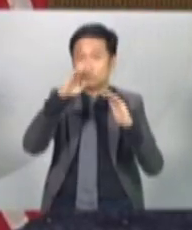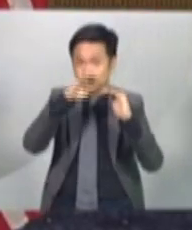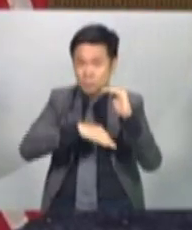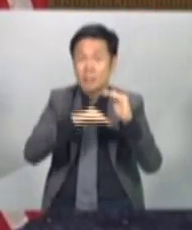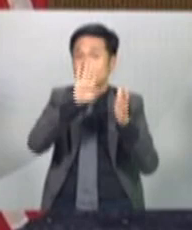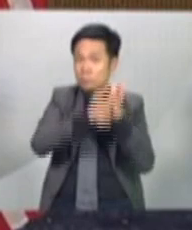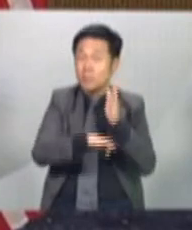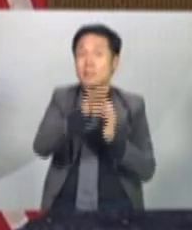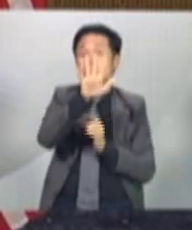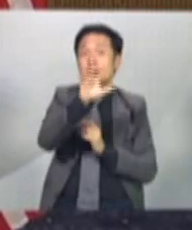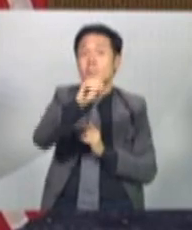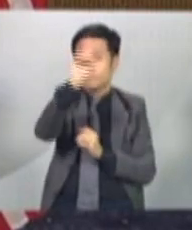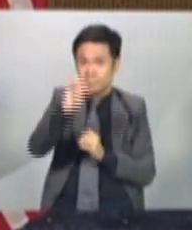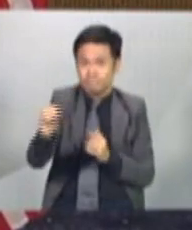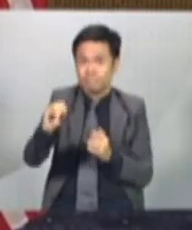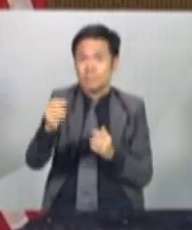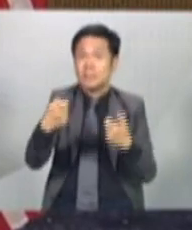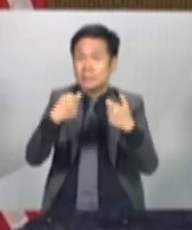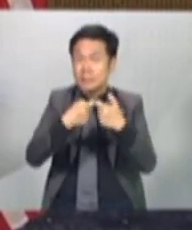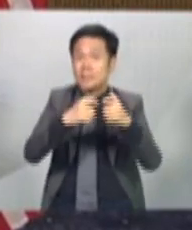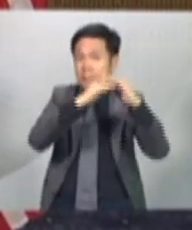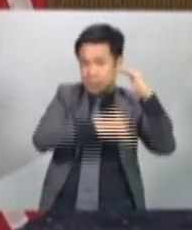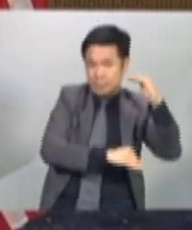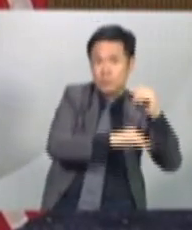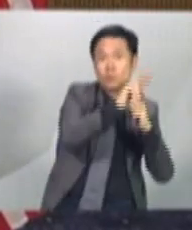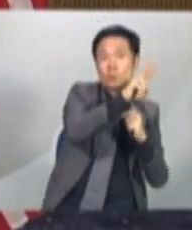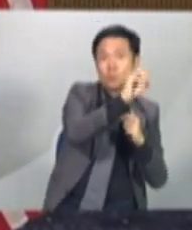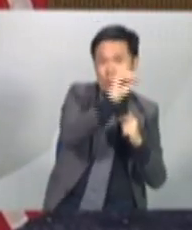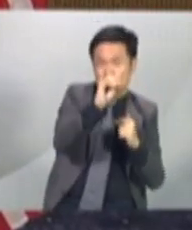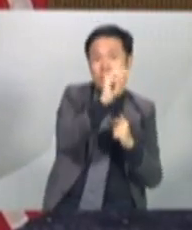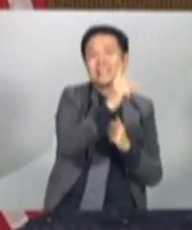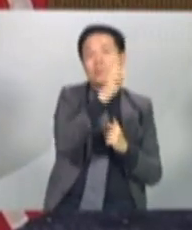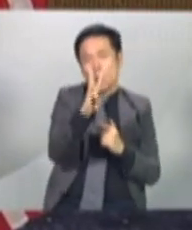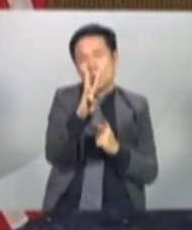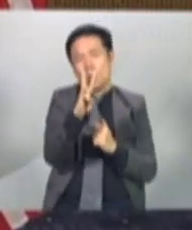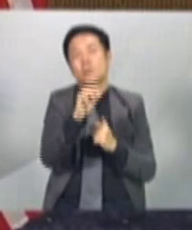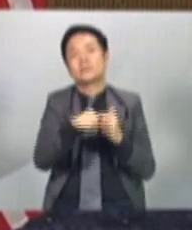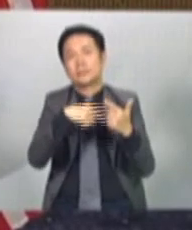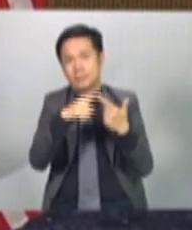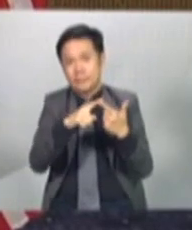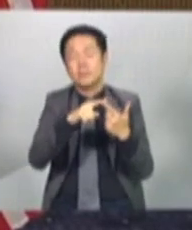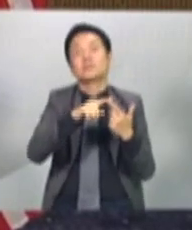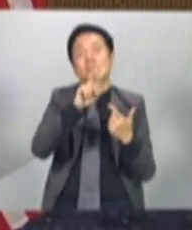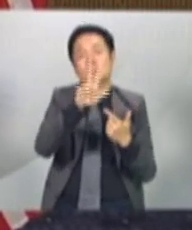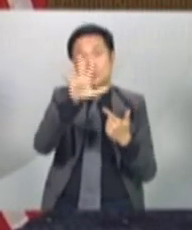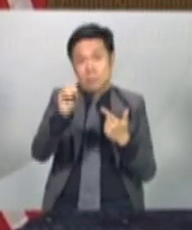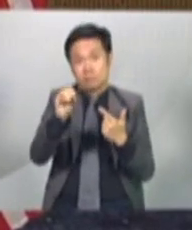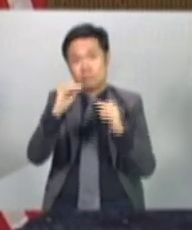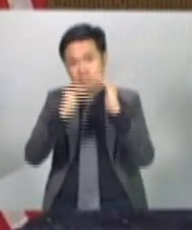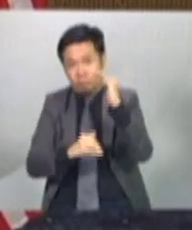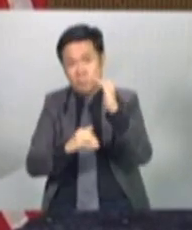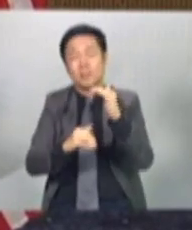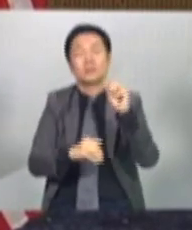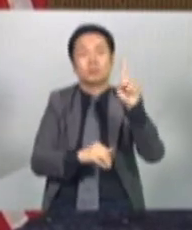diberikan kepada penggunaan elektrik bawah 200 kilowatt 25 peratus bagi penggunaan internet